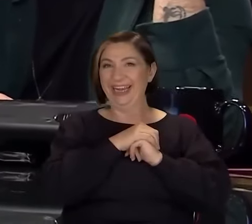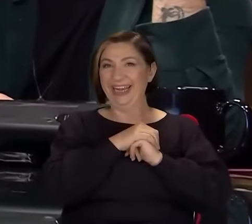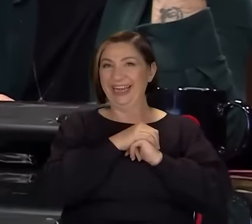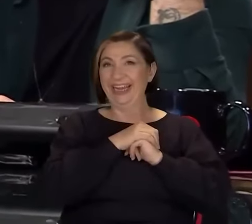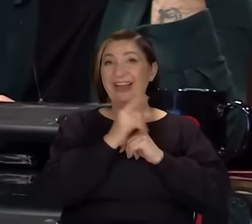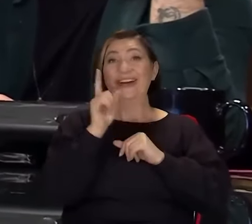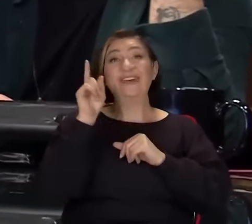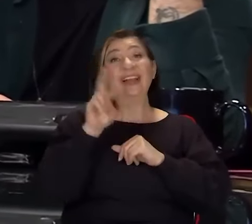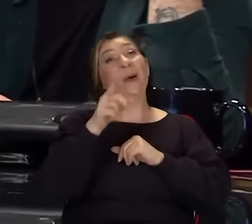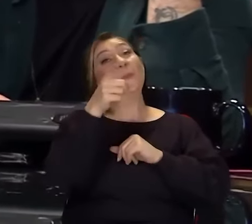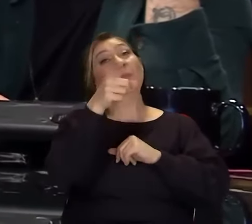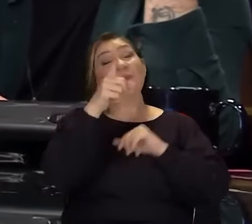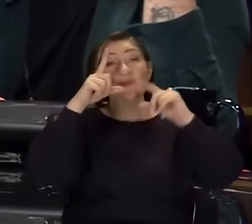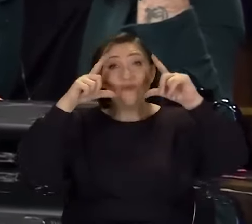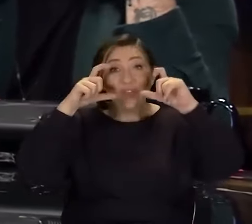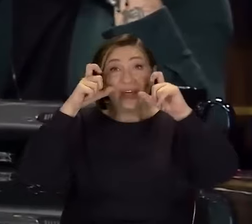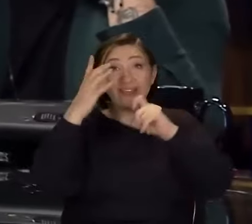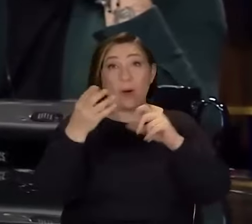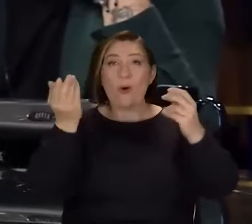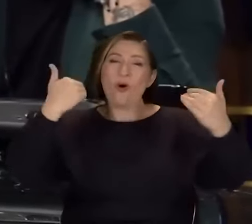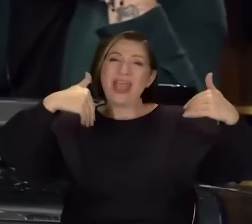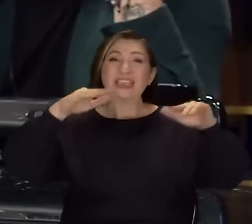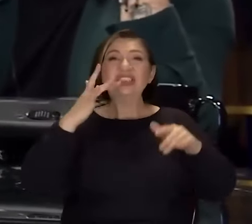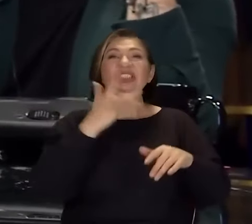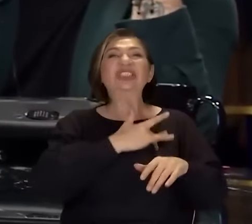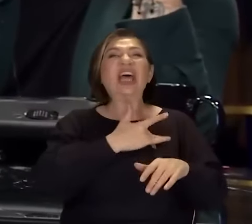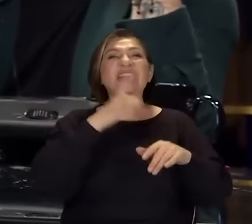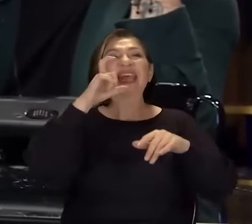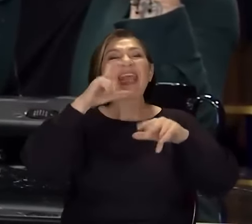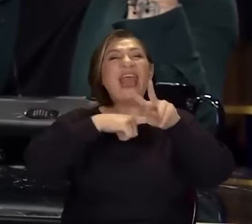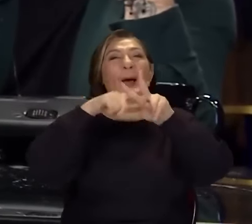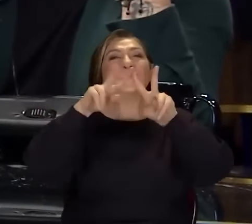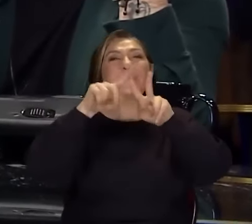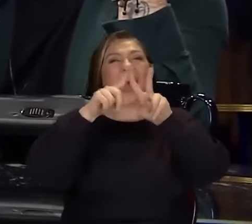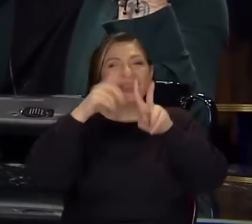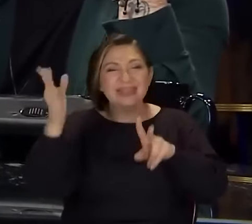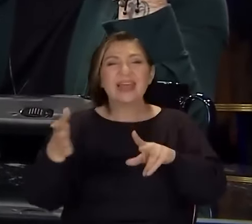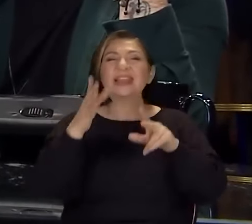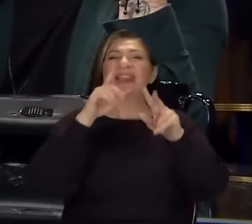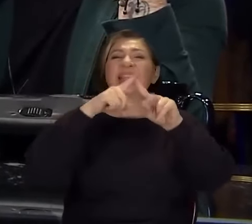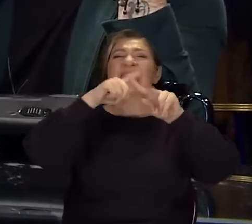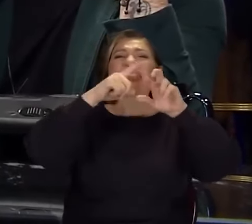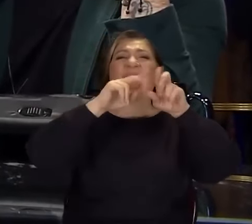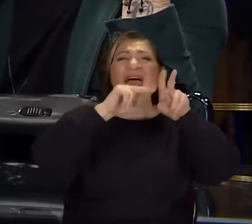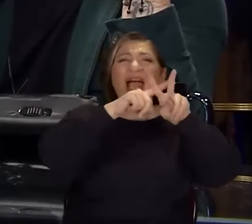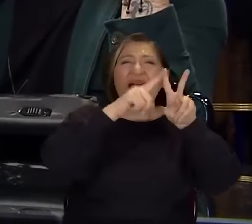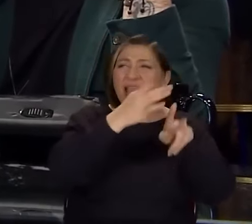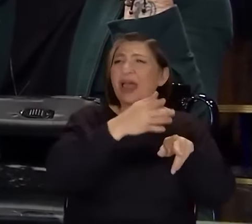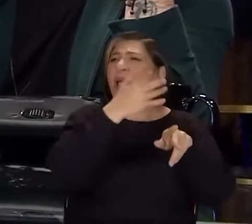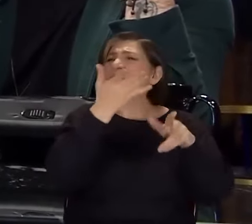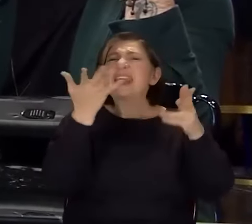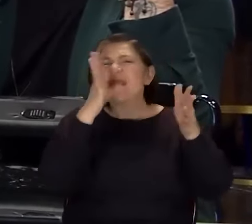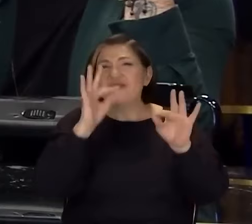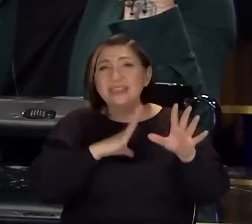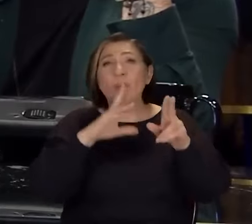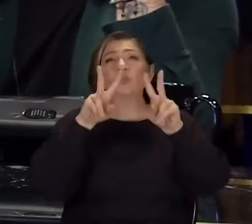Vallahi billahi yani şu fotoğrafınla oynarken Can Yaman, Tarkan, ondan sonra kim varsa piyasada, ondan